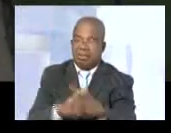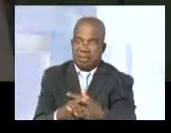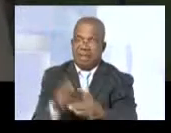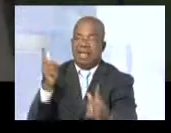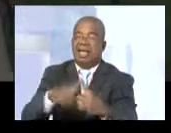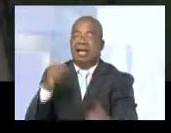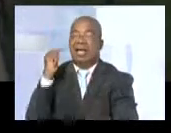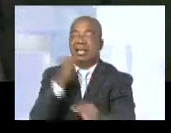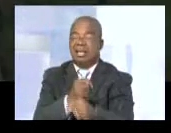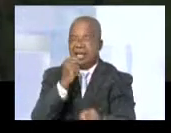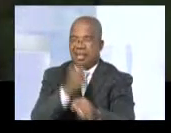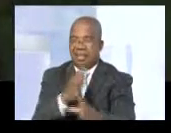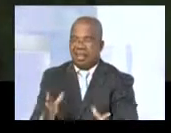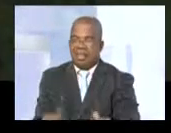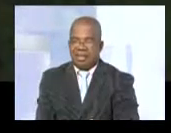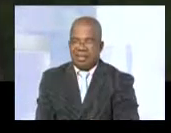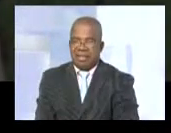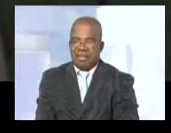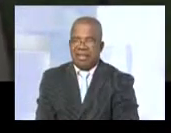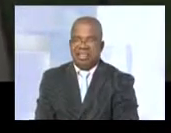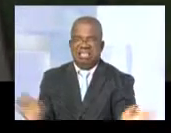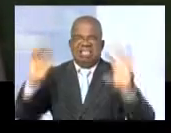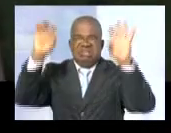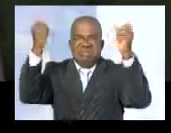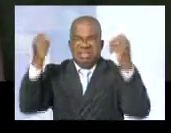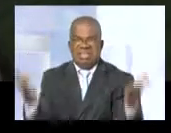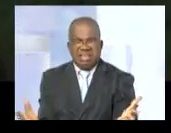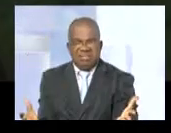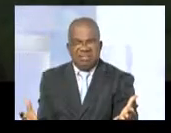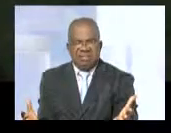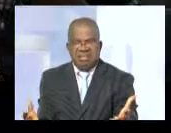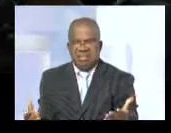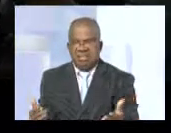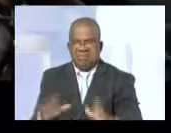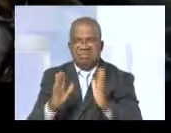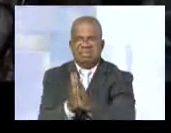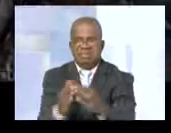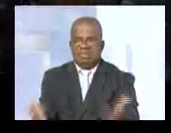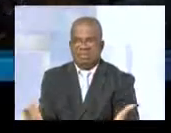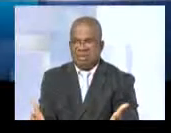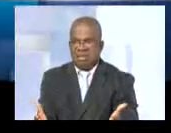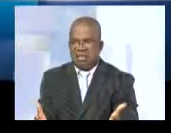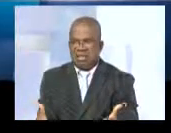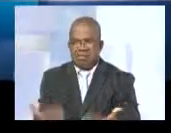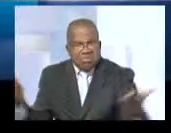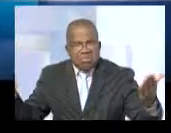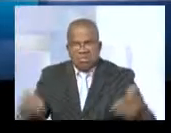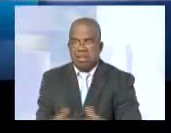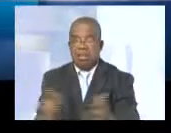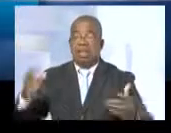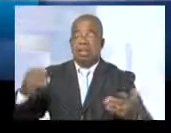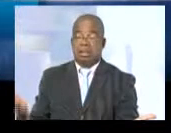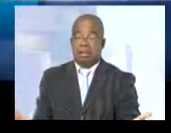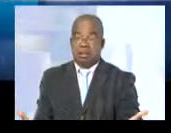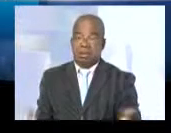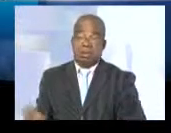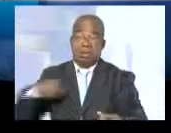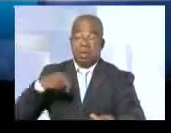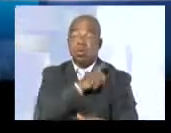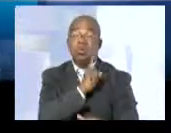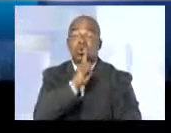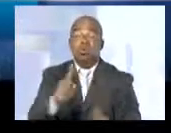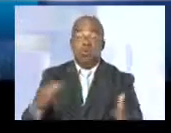après 4 jours d'inactivité pour cause de grève. Une satisfaction pour les usagers. C'est un sentiment de joie.